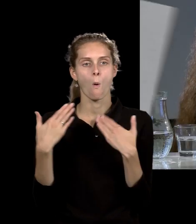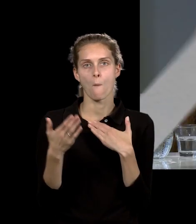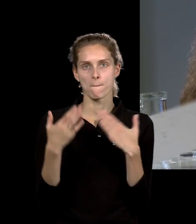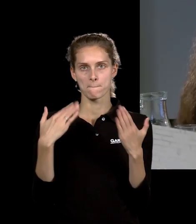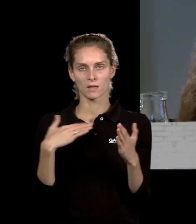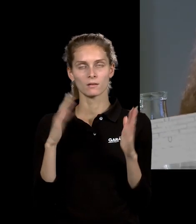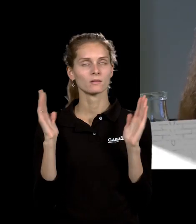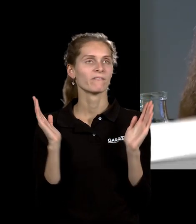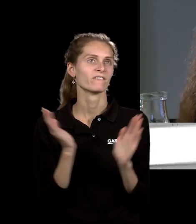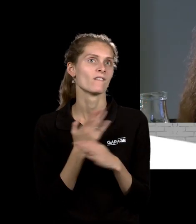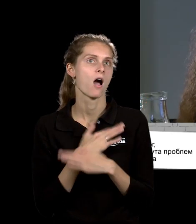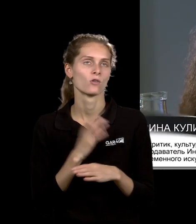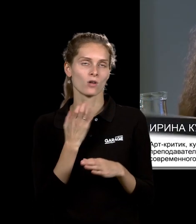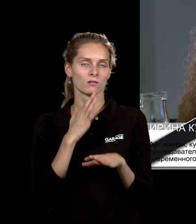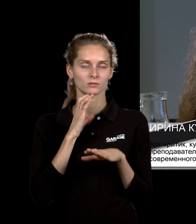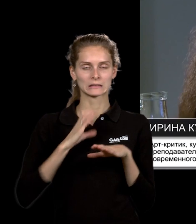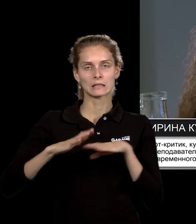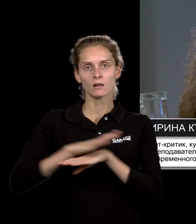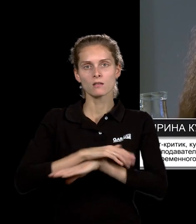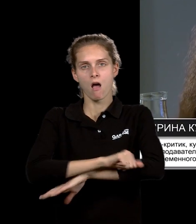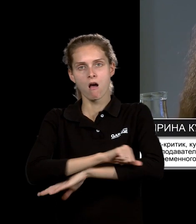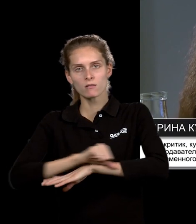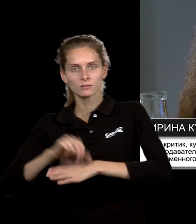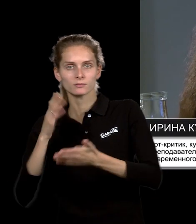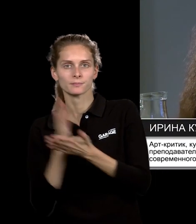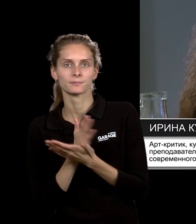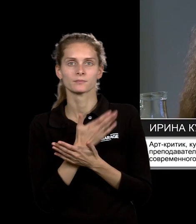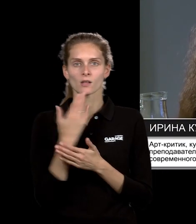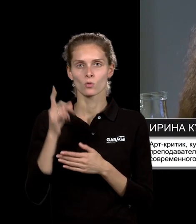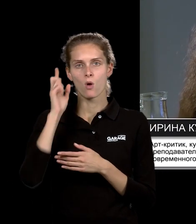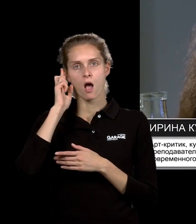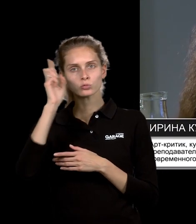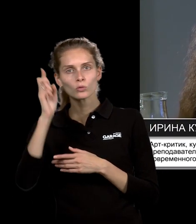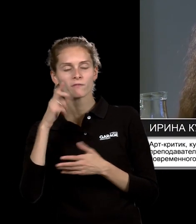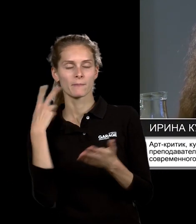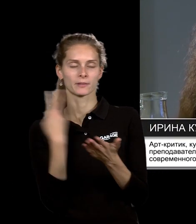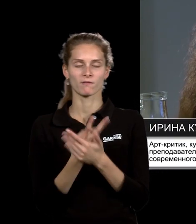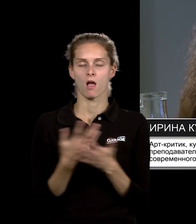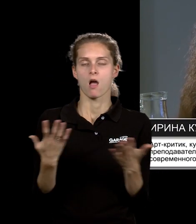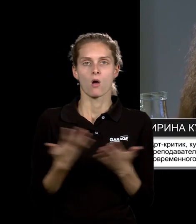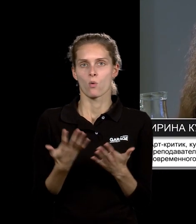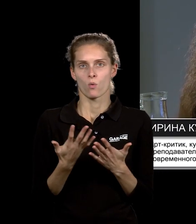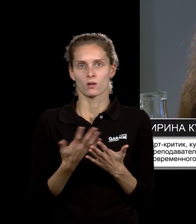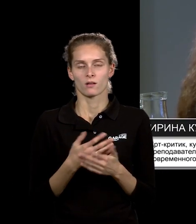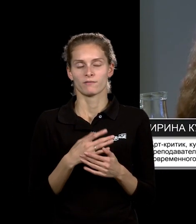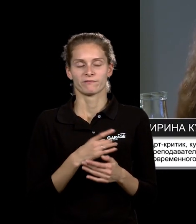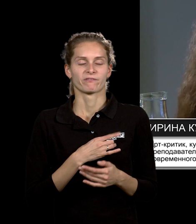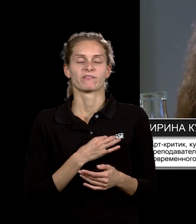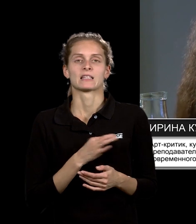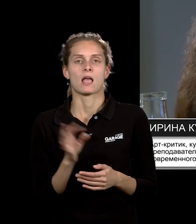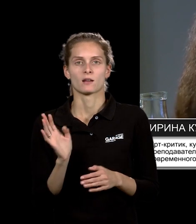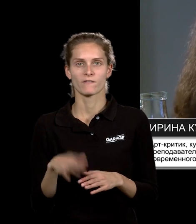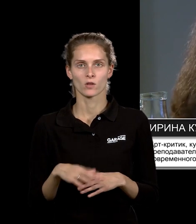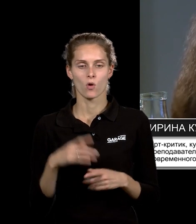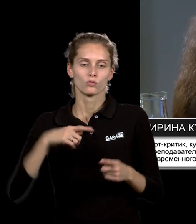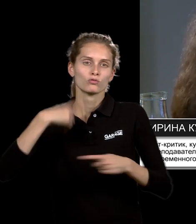эти придуманную им технику соединения и смешения всех возможных изображений информационных